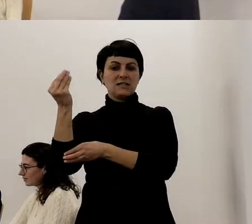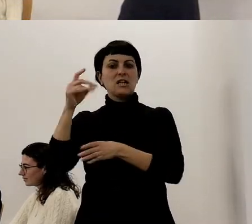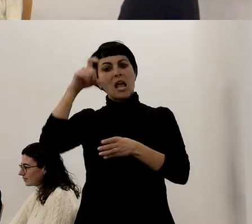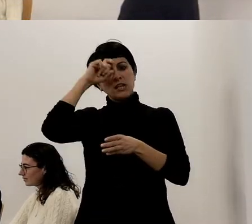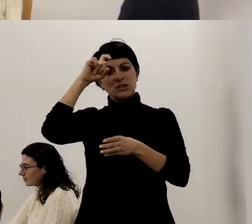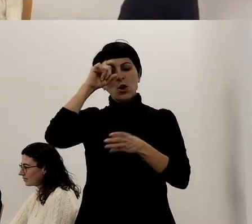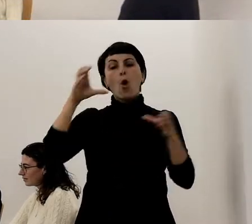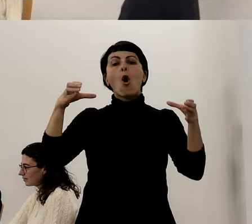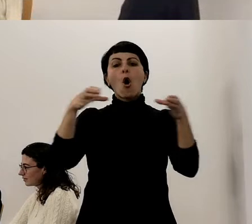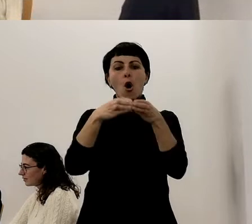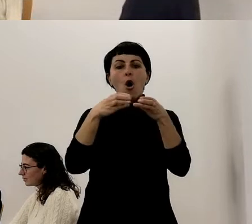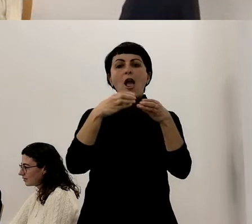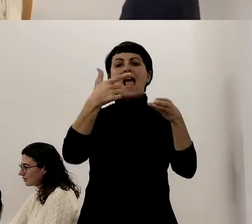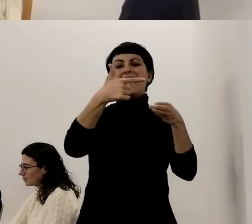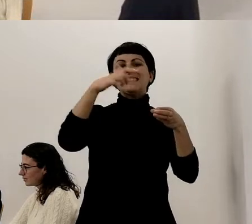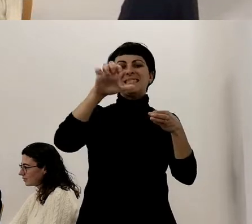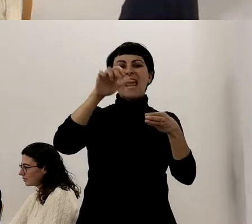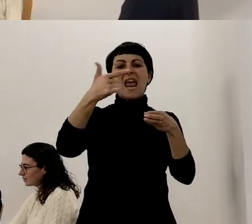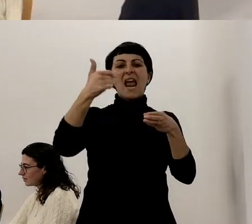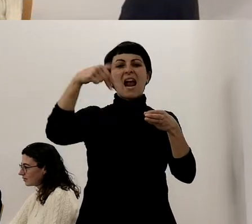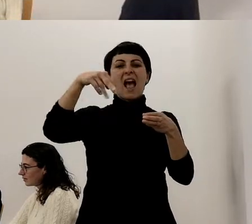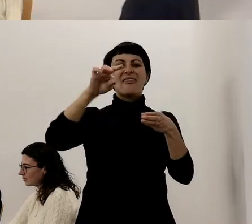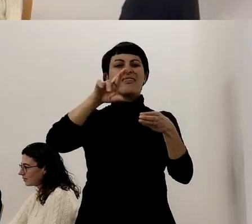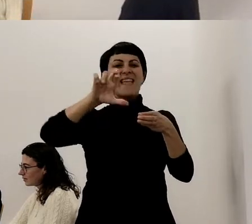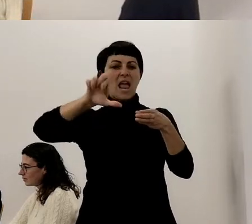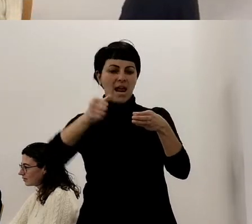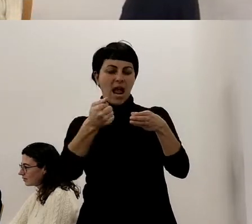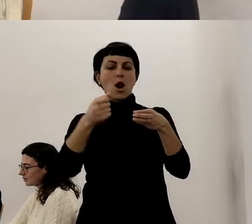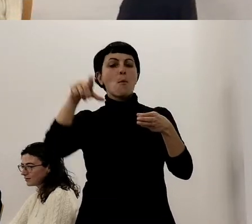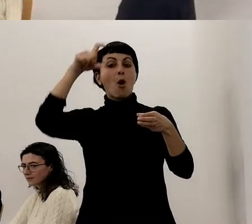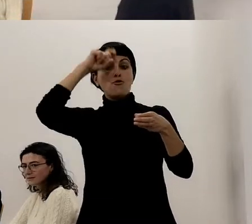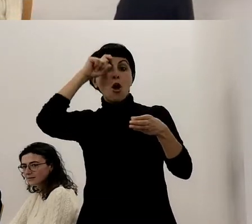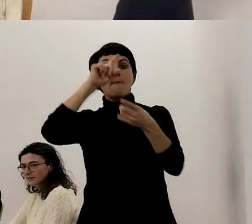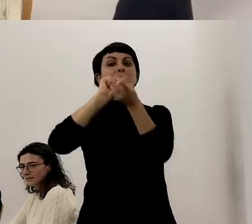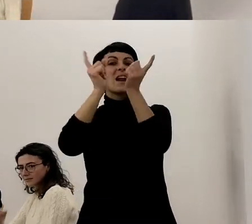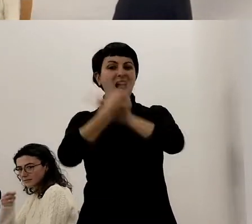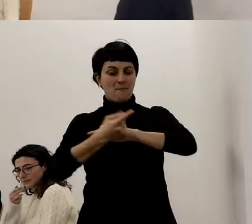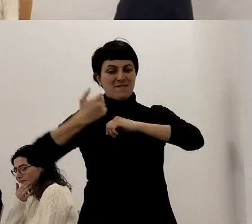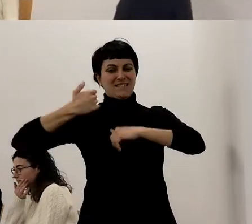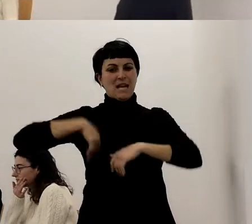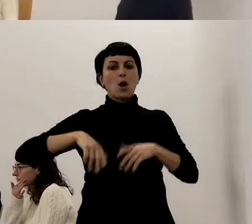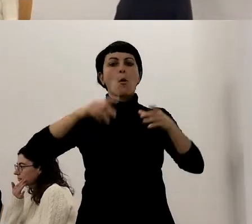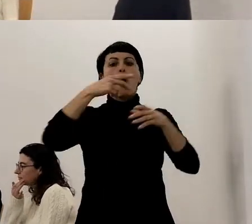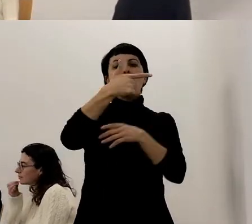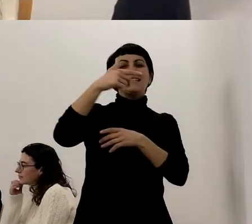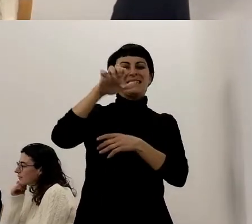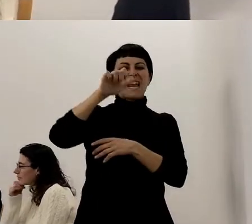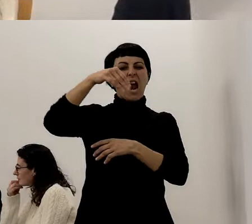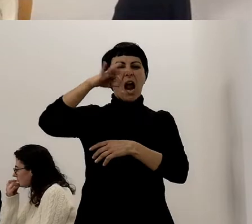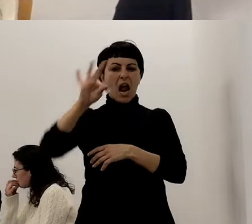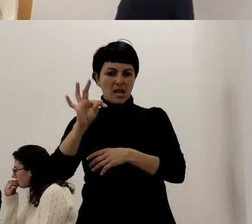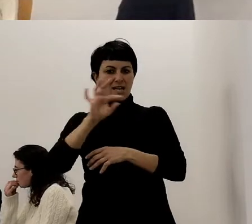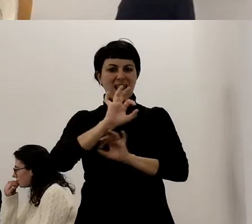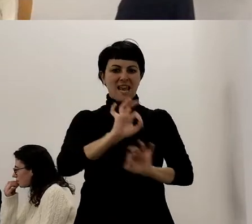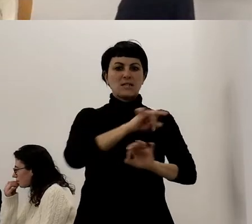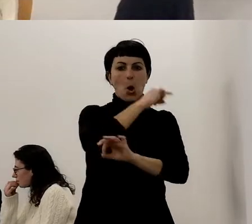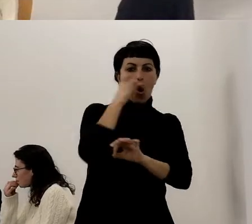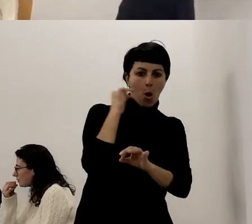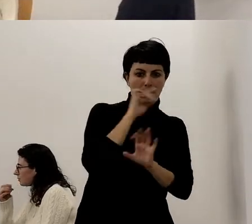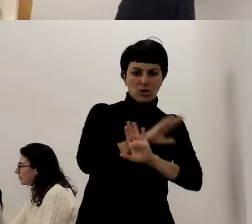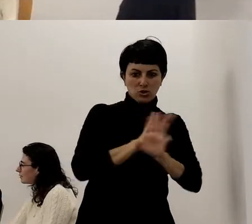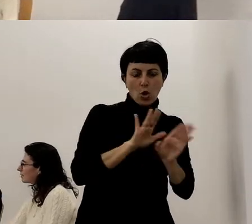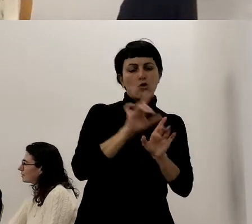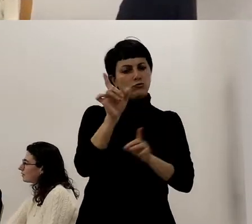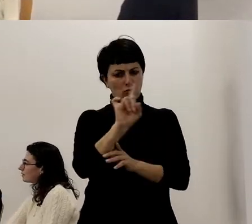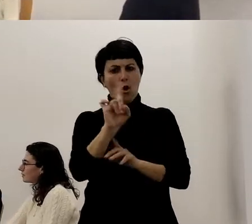Colla Geganteres, i potser és que o tots fem un canvi de xip o ens plantegem què passa en aquest món, no? Per